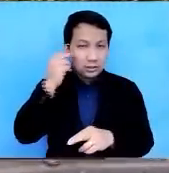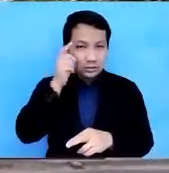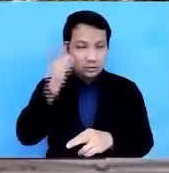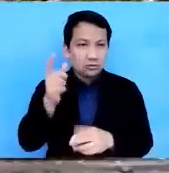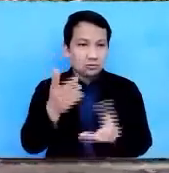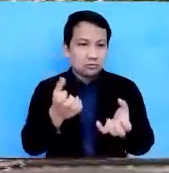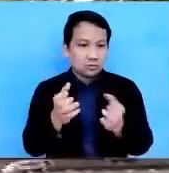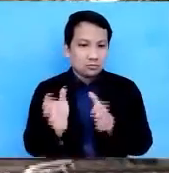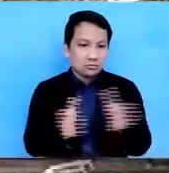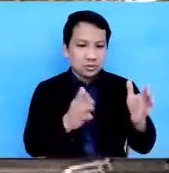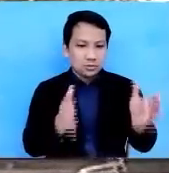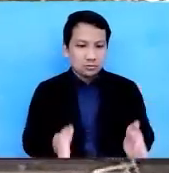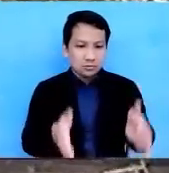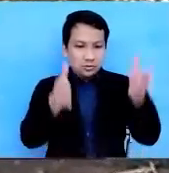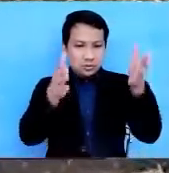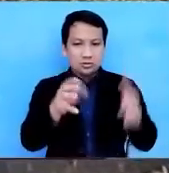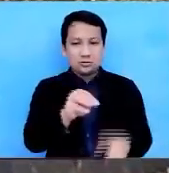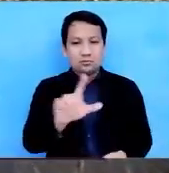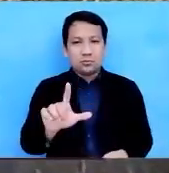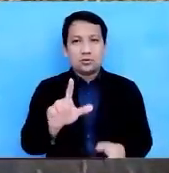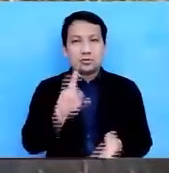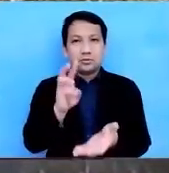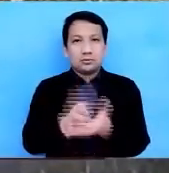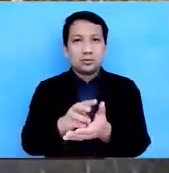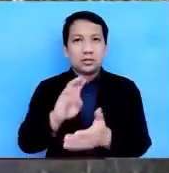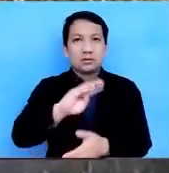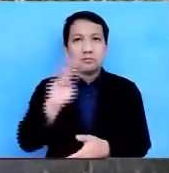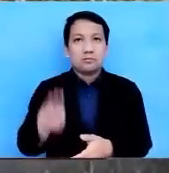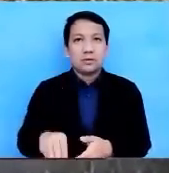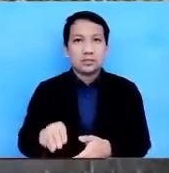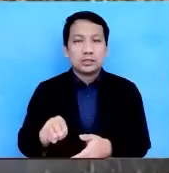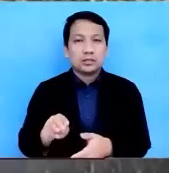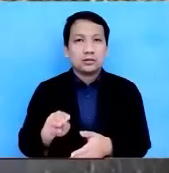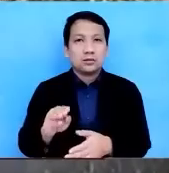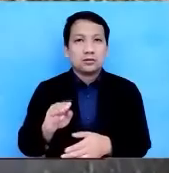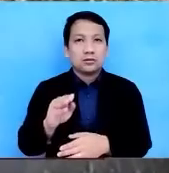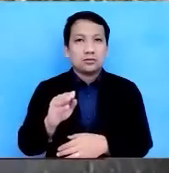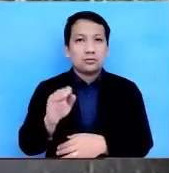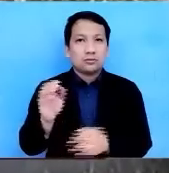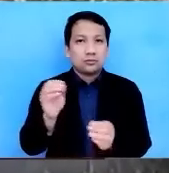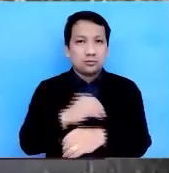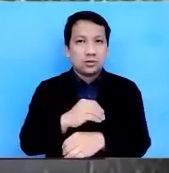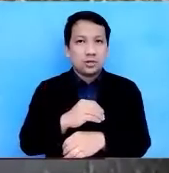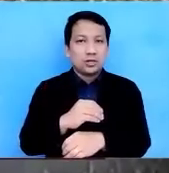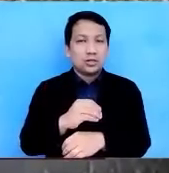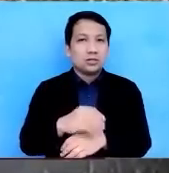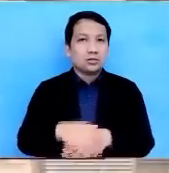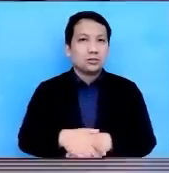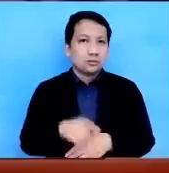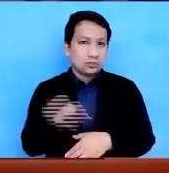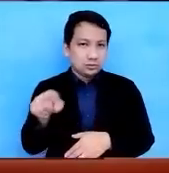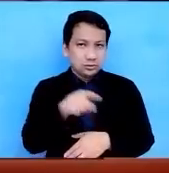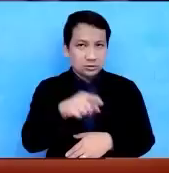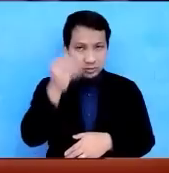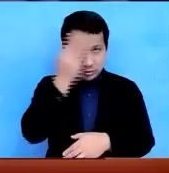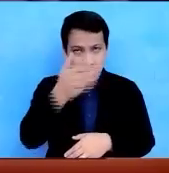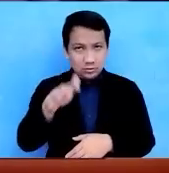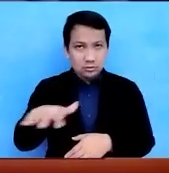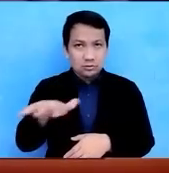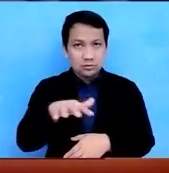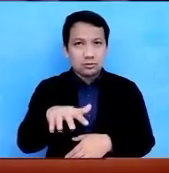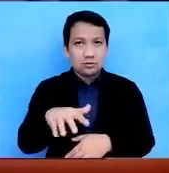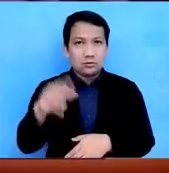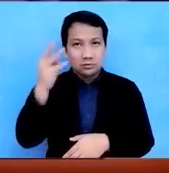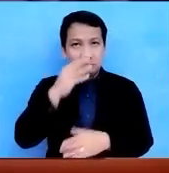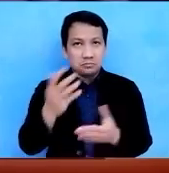nagbabalak magtayo ng mall sa kinatitirikan ng Manila Central Post Office. Sa mga nag-aagam-agam na baka